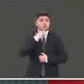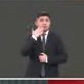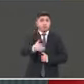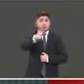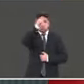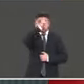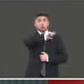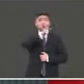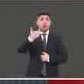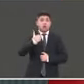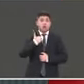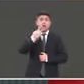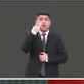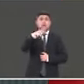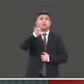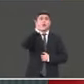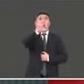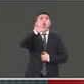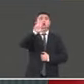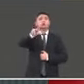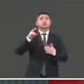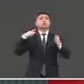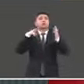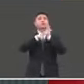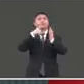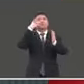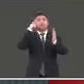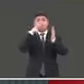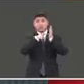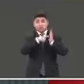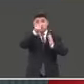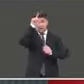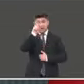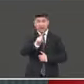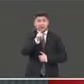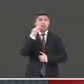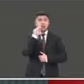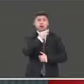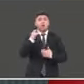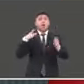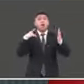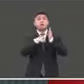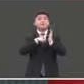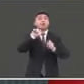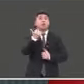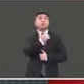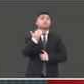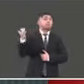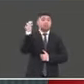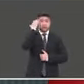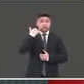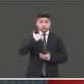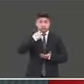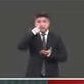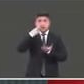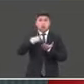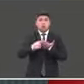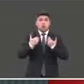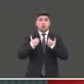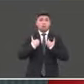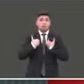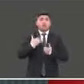Türkiye 2053 vizyonu muzun ilk ve en kritik hedeflerinden biri olduğuna inandığım